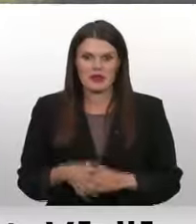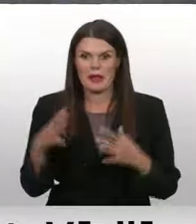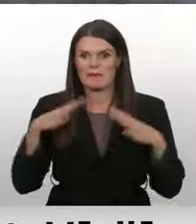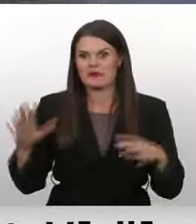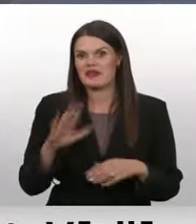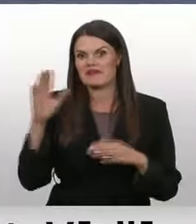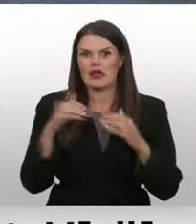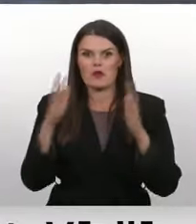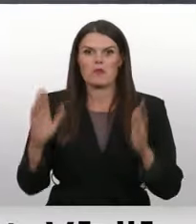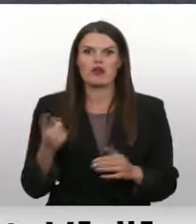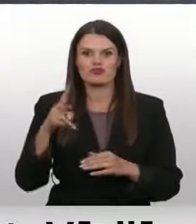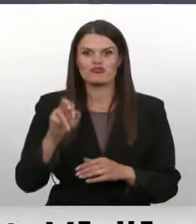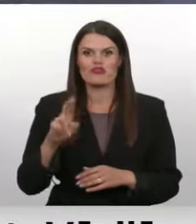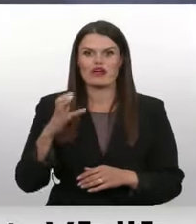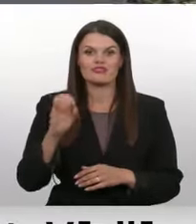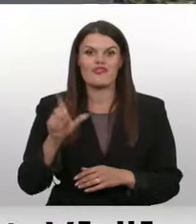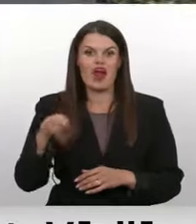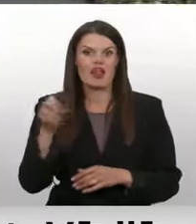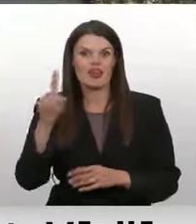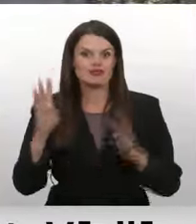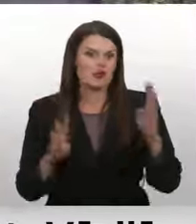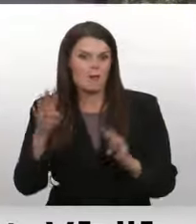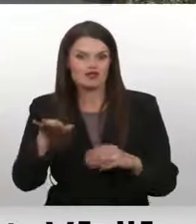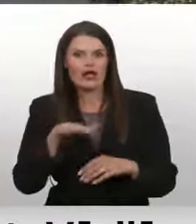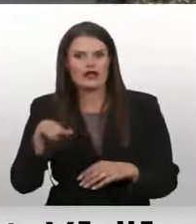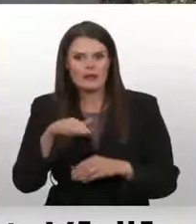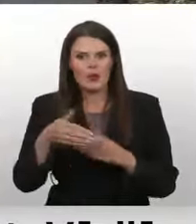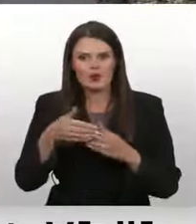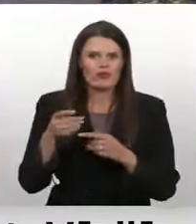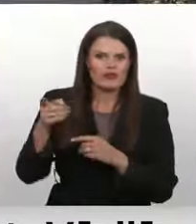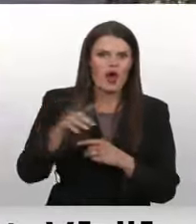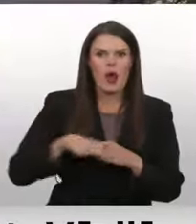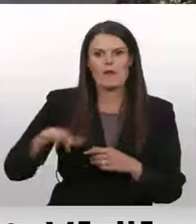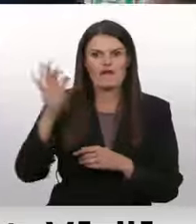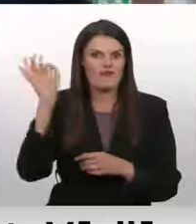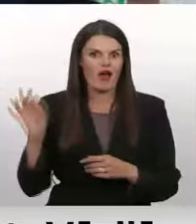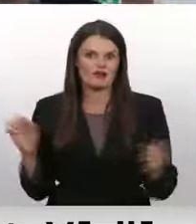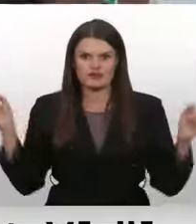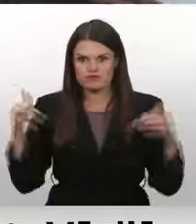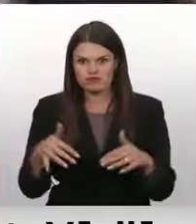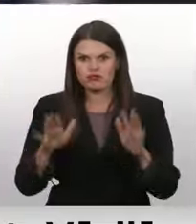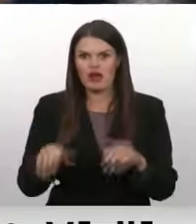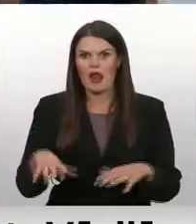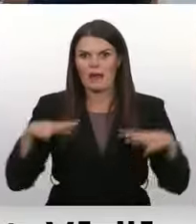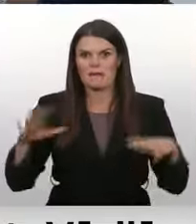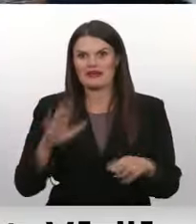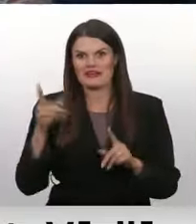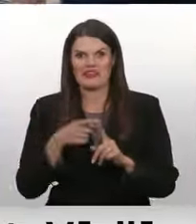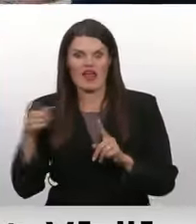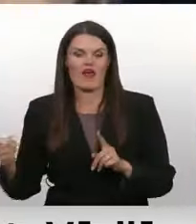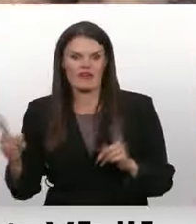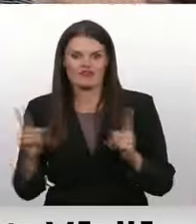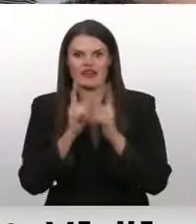Brīvdienu māju Švarcvaldes mežos. Ģimenes no tuvākas un tālākas apkārtnes Vācijā sabraukušas, lai nedēļas nogales garumā